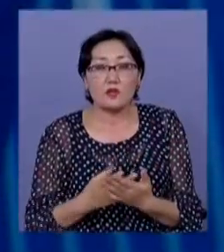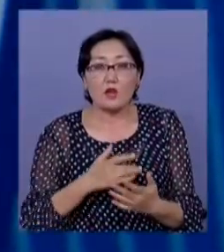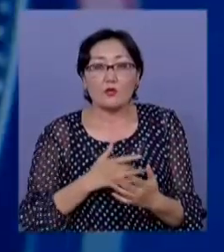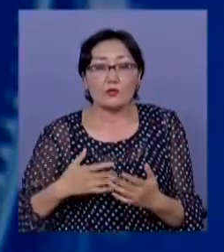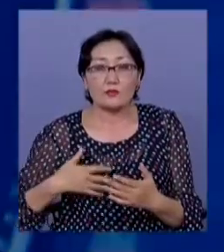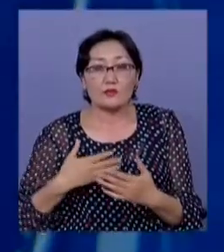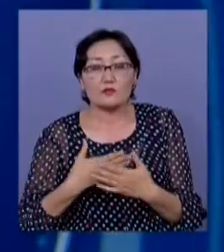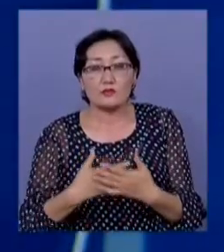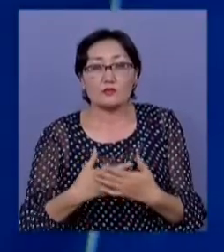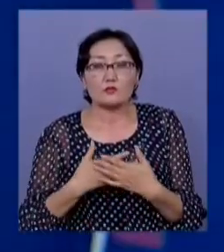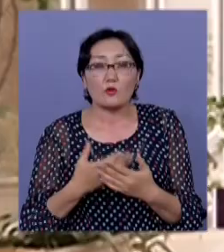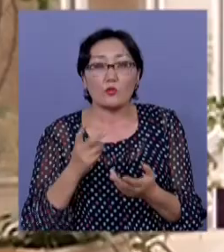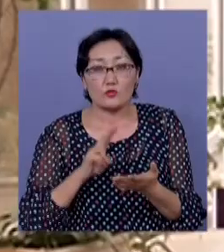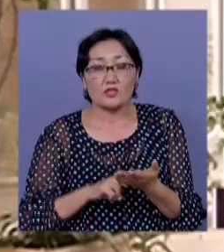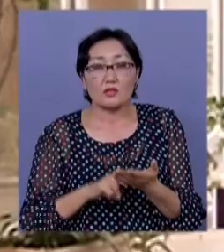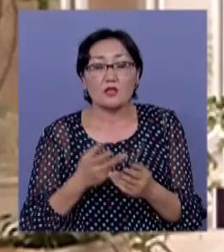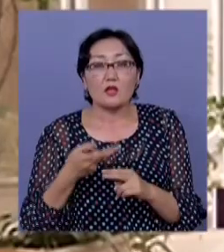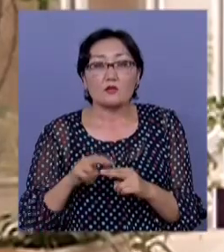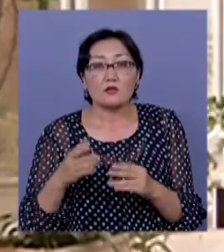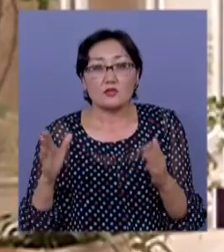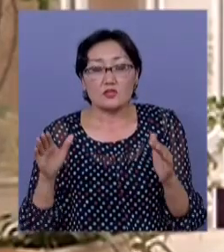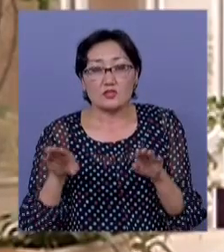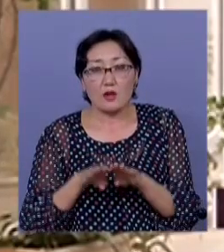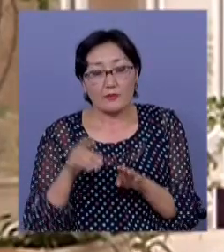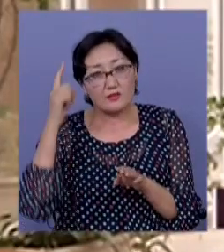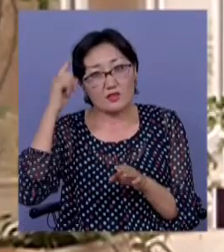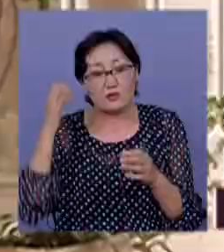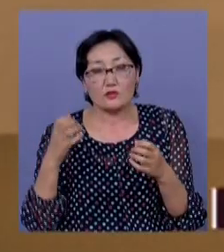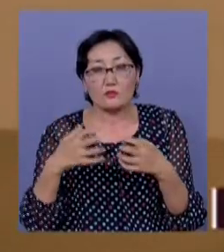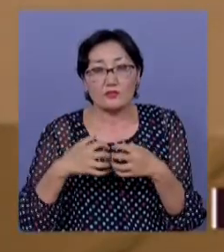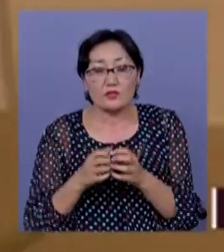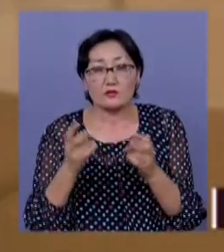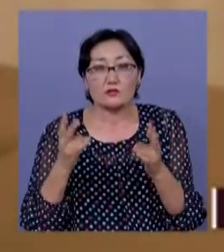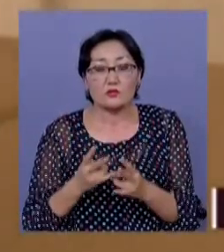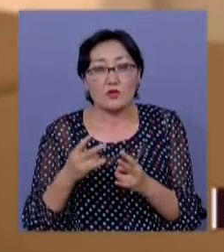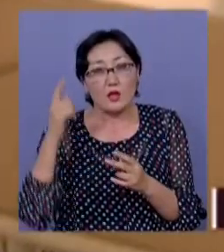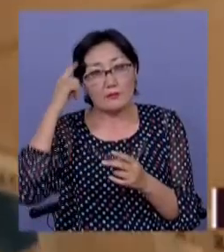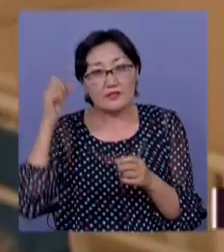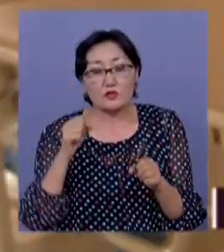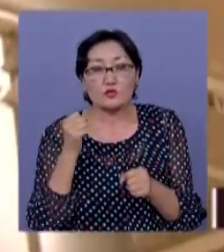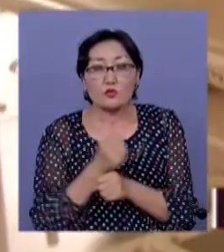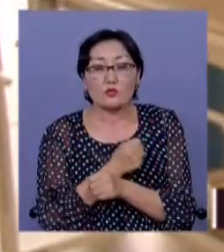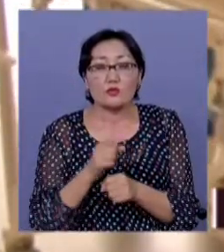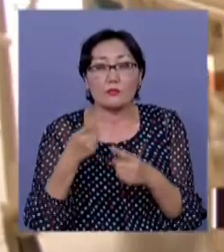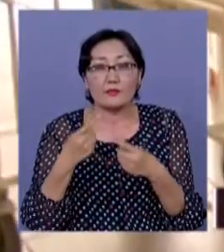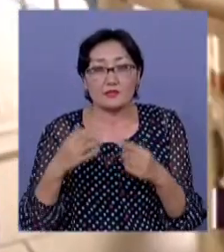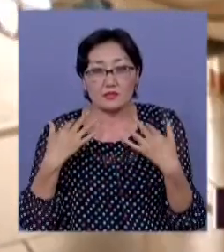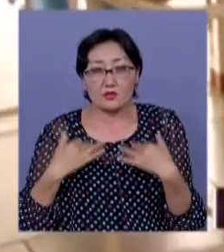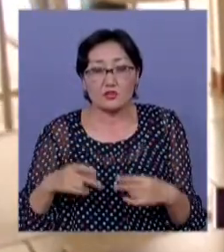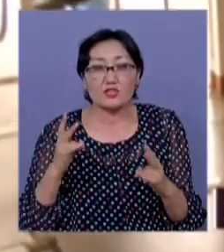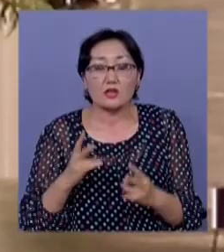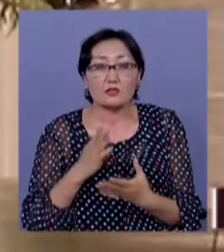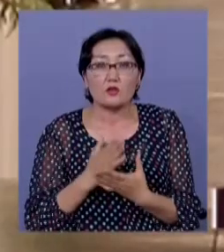жасанды желдету аппаратына қосылған жабық бас, сүйек мұй жарақаты, мұйдың соққысы және басқа да дене жарақатын